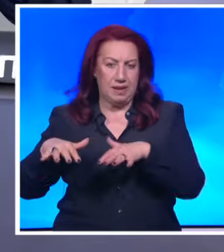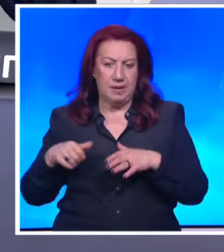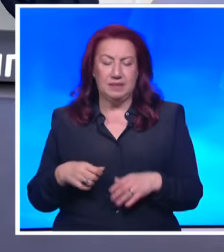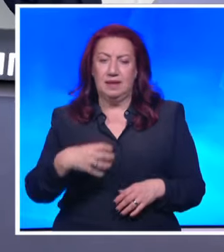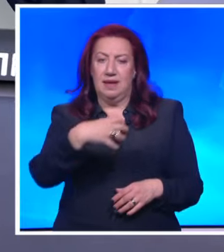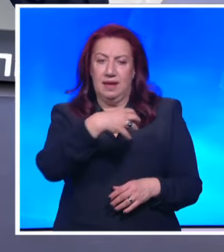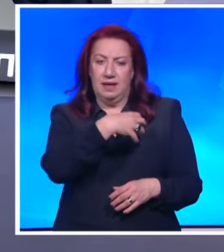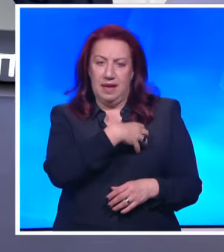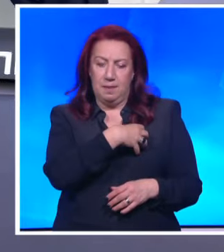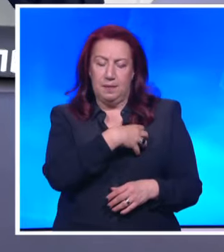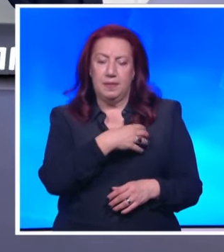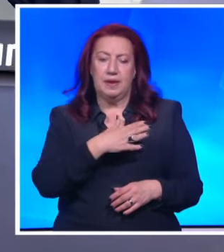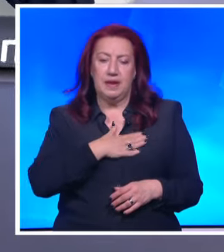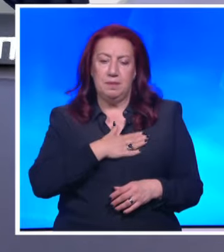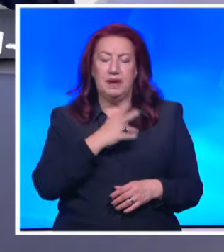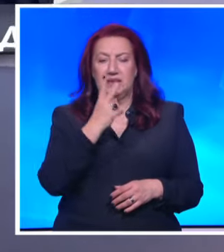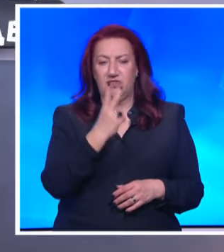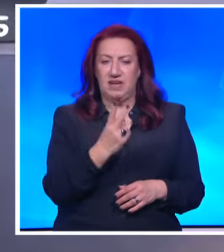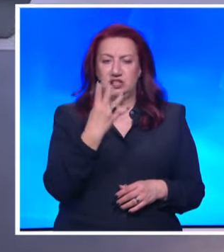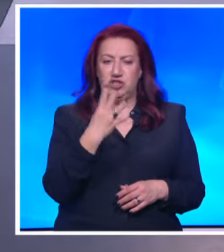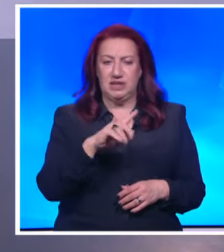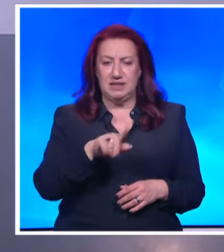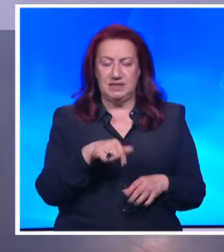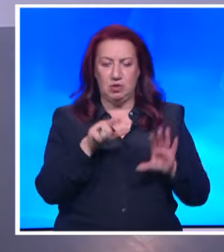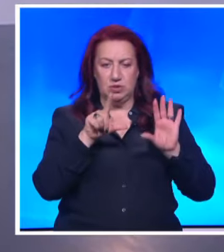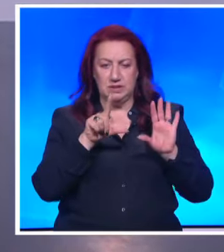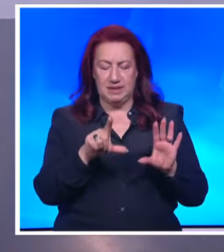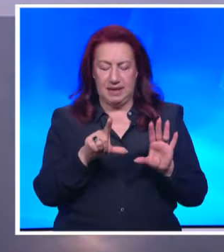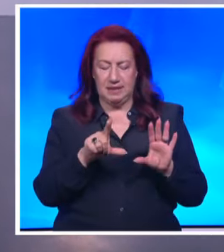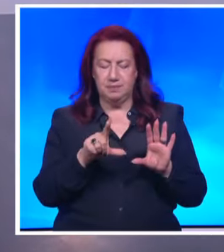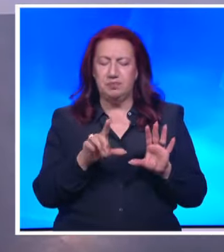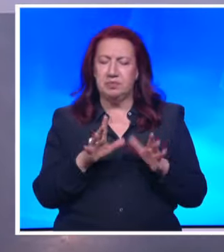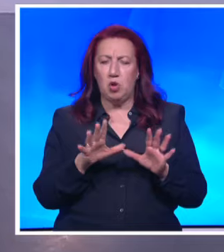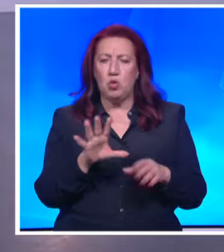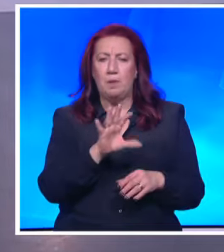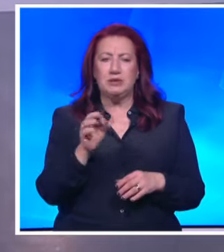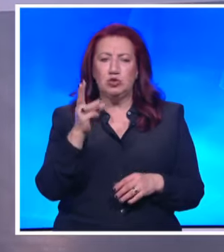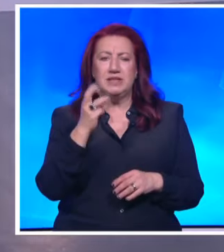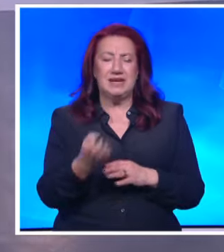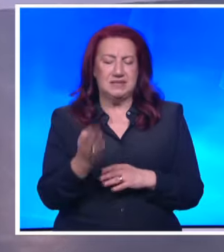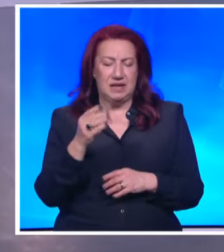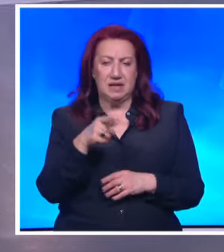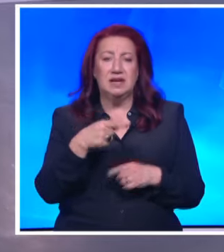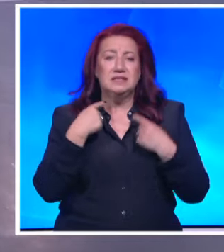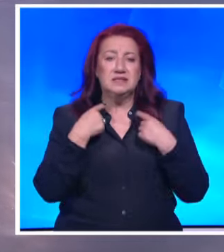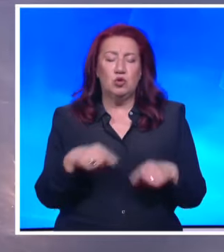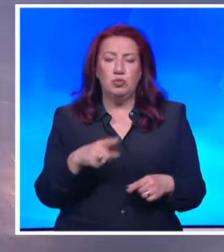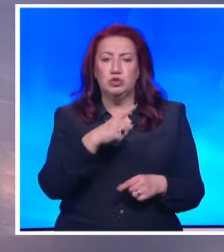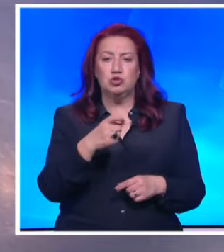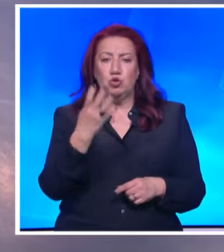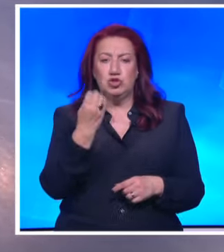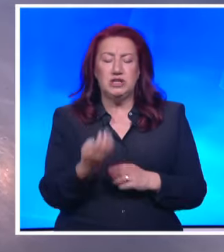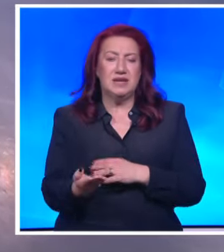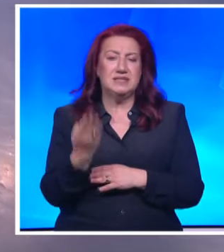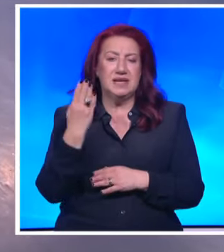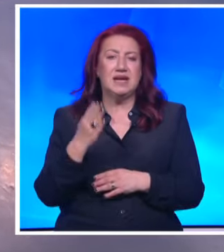имат 24,7 на 100, 530 000 души. Това е загуба на 140 000 избиратели в сравнение с